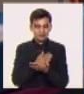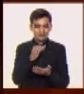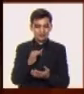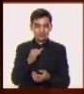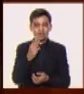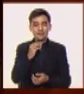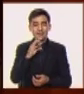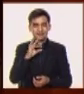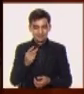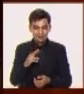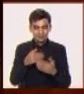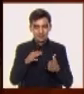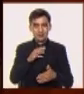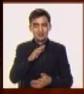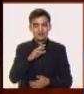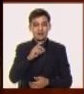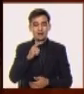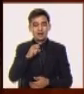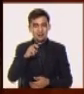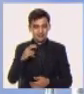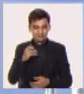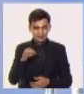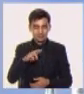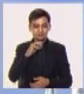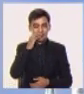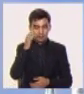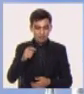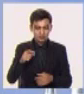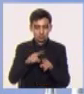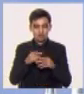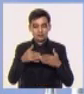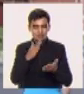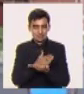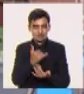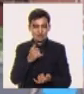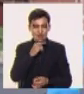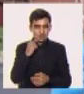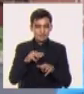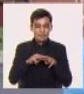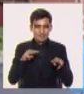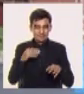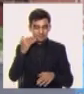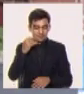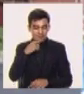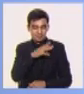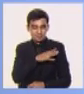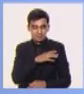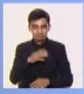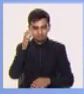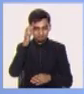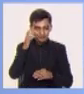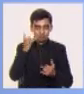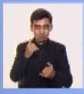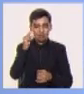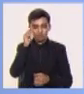Великобритания открыта, Голландия открыта, Германия на подходе. В Министерстве образования России сегодня заявили, что иностранные студенты могут вернуться на